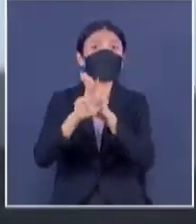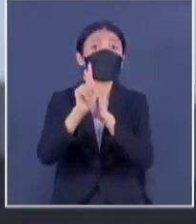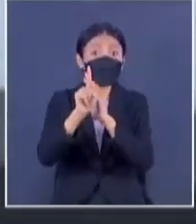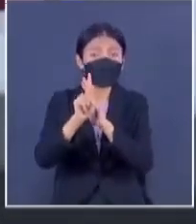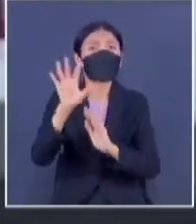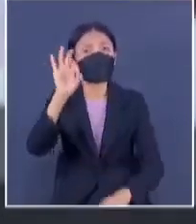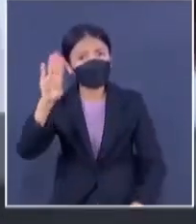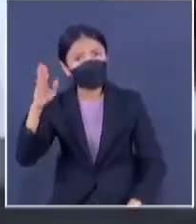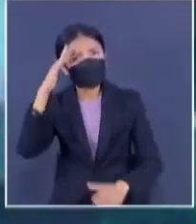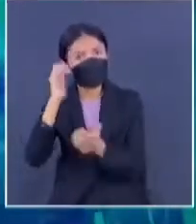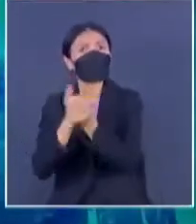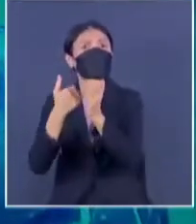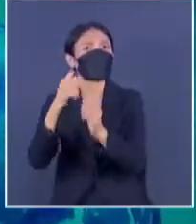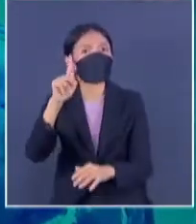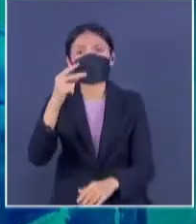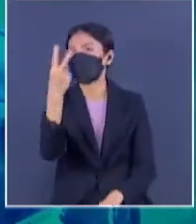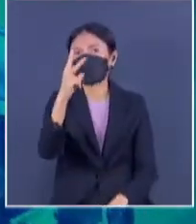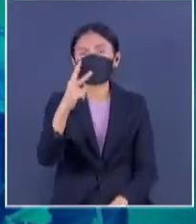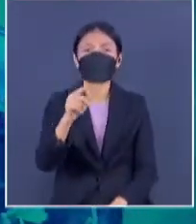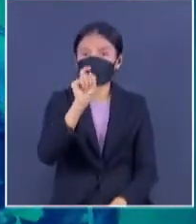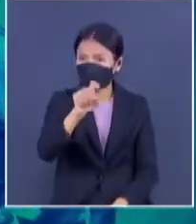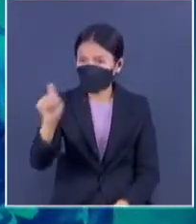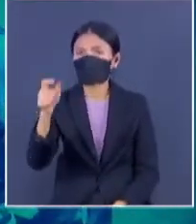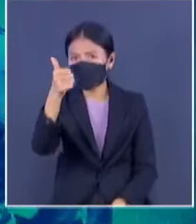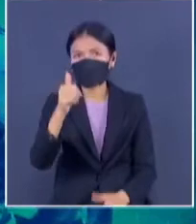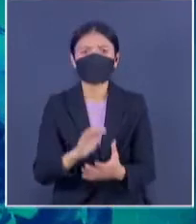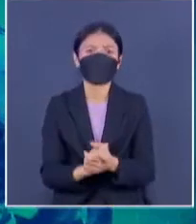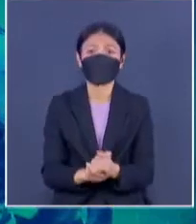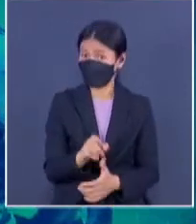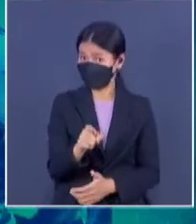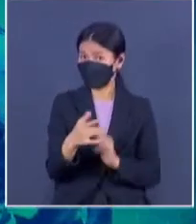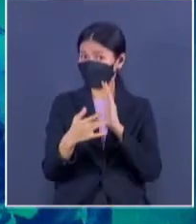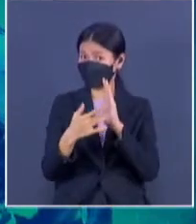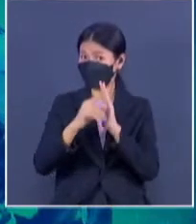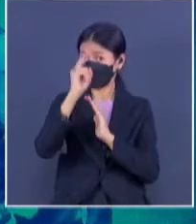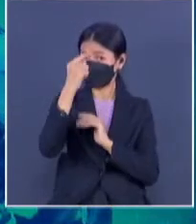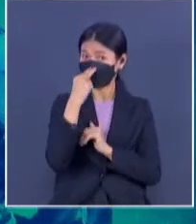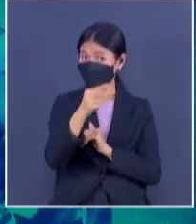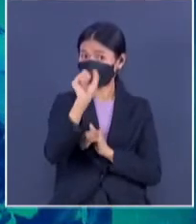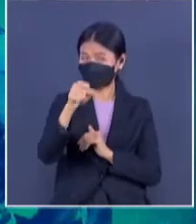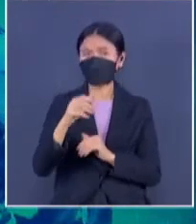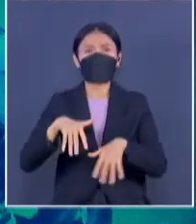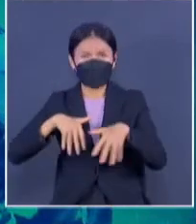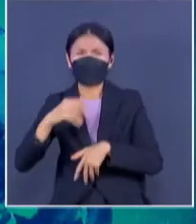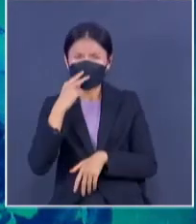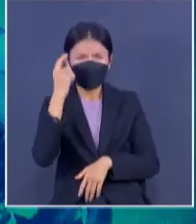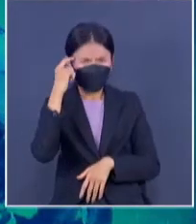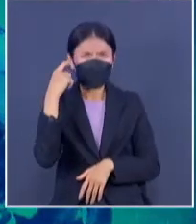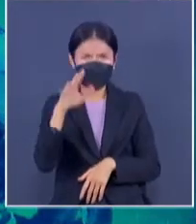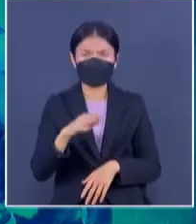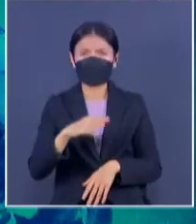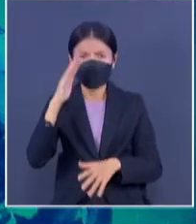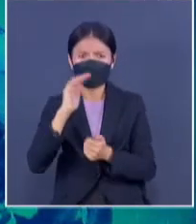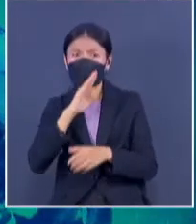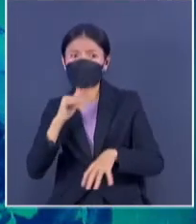การอำนวยความสะดวกให้กับพี่น้องประชาชนในช่วงนี้นะคะ อ๋อทันสมัยมากขึ้นเลยนะครับทำให้พี่น้องประชาชนรู้และกำหนดเวลาที่ถูกต้องจะไปจะได้